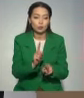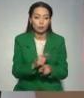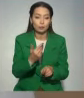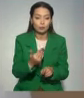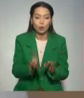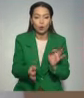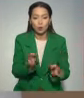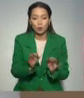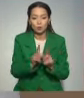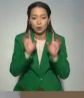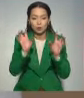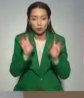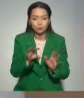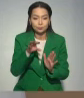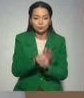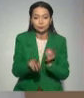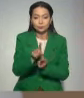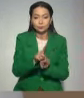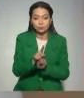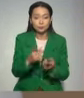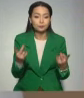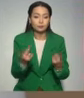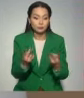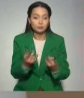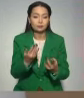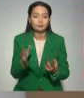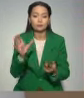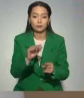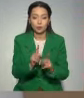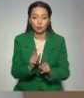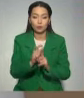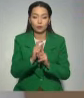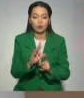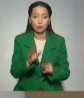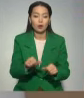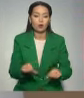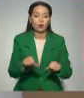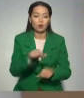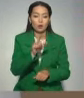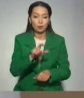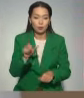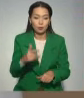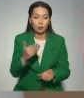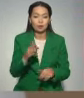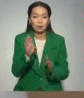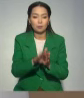норматив так базара узверсии комиссия мчеры